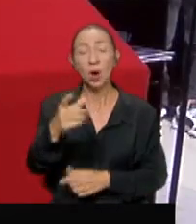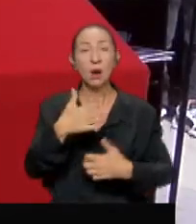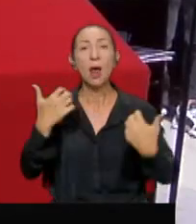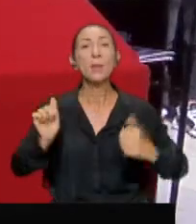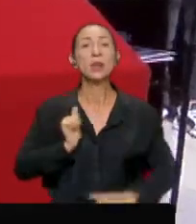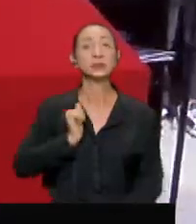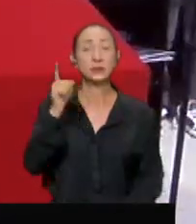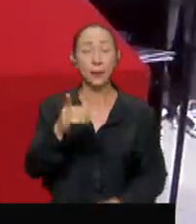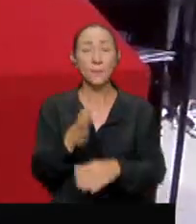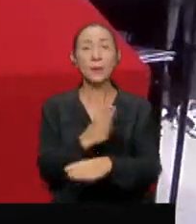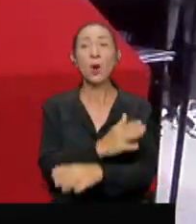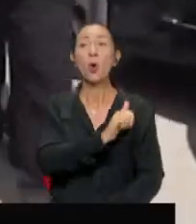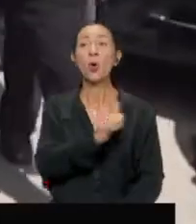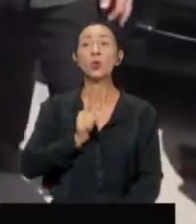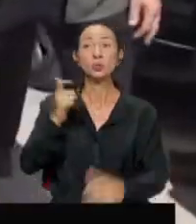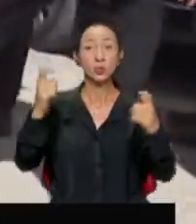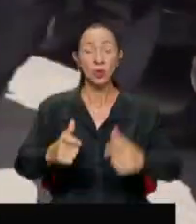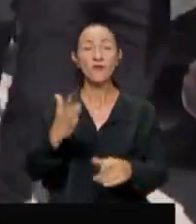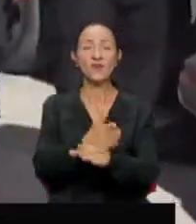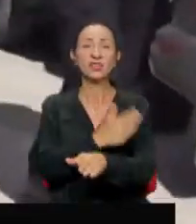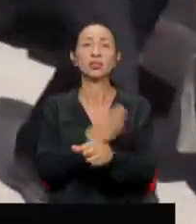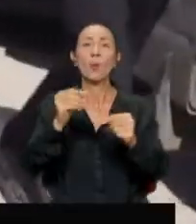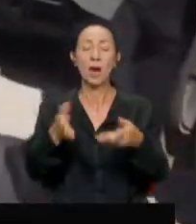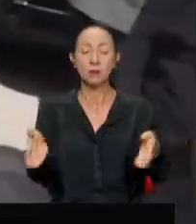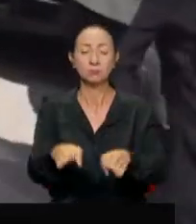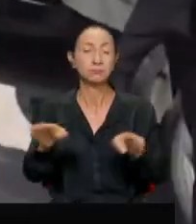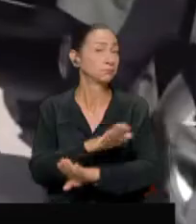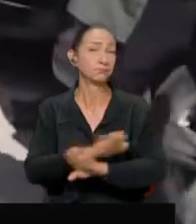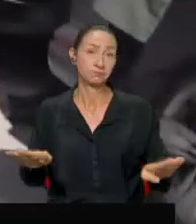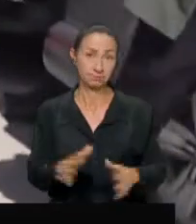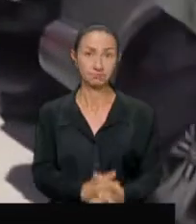Kahraman asker memleketi Ordu'da vatan toprağına emanet edildi.